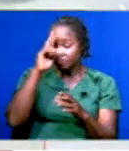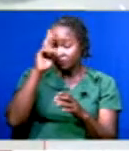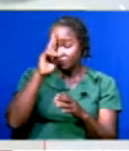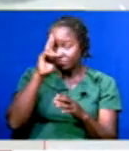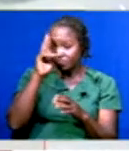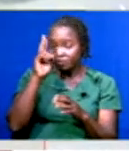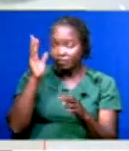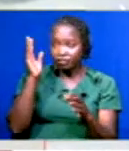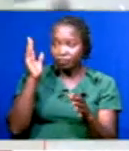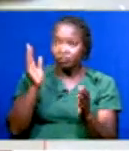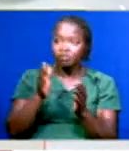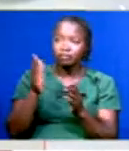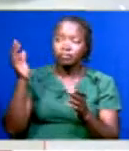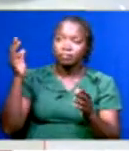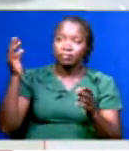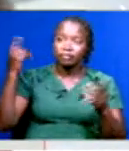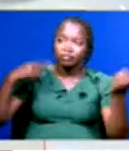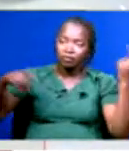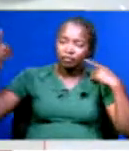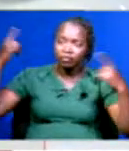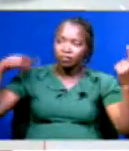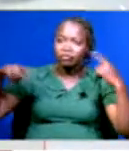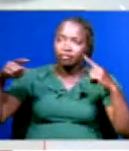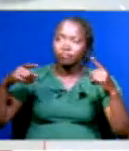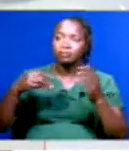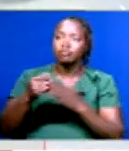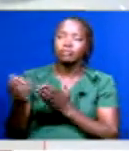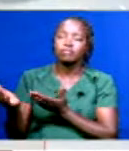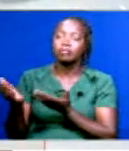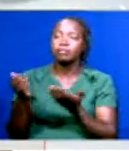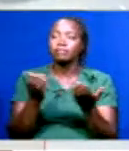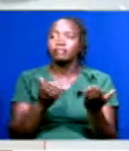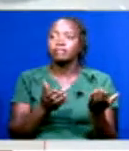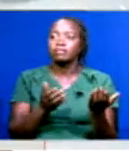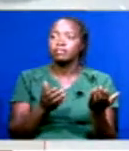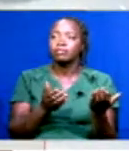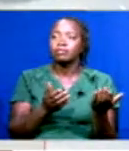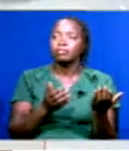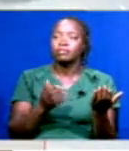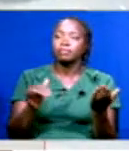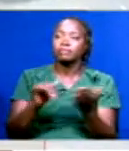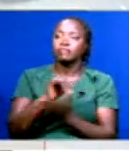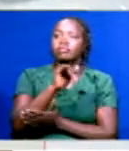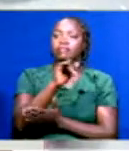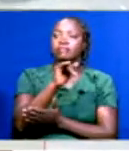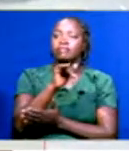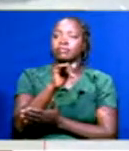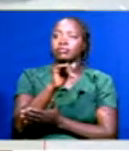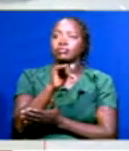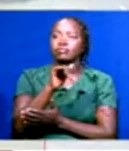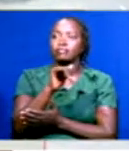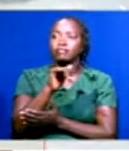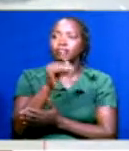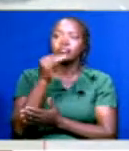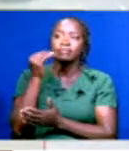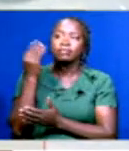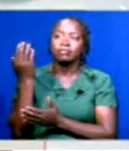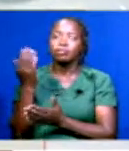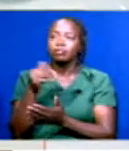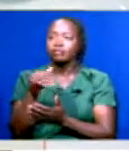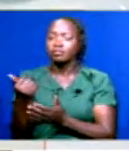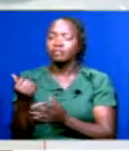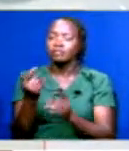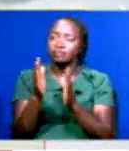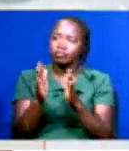Wilson, ndio pesa ilikuwa naletwa na magunia, inawekwa kwa ndege, inapelekwa kwa mtu nyumbani, inapelekwa kwa mwingine, kwa